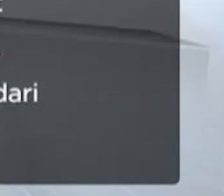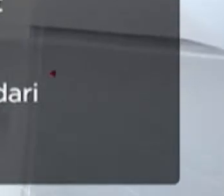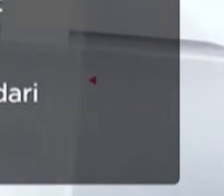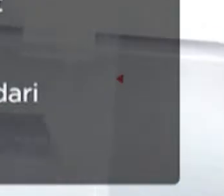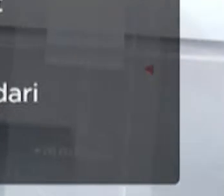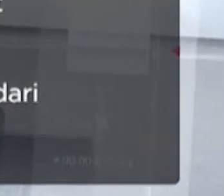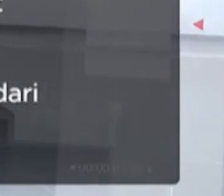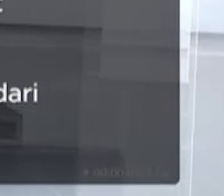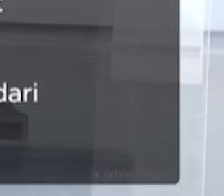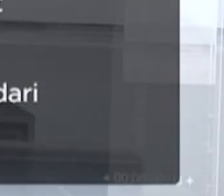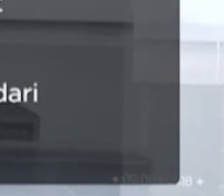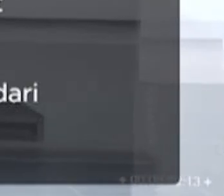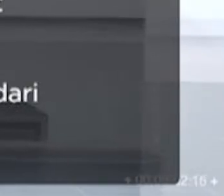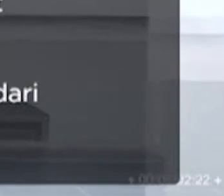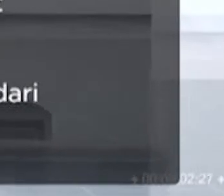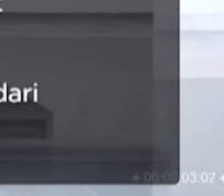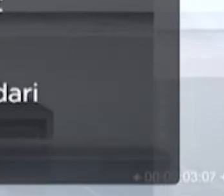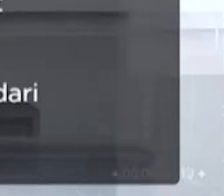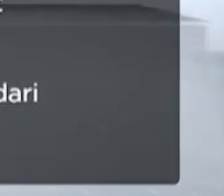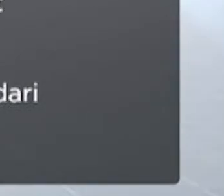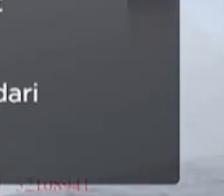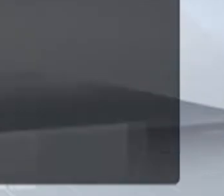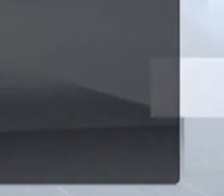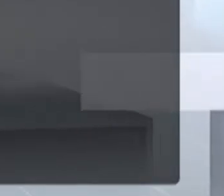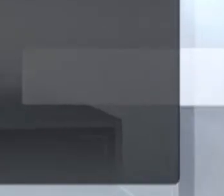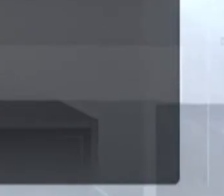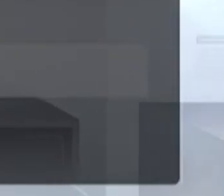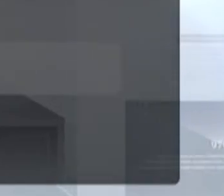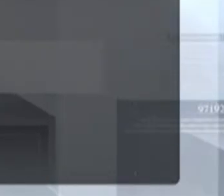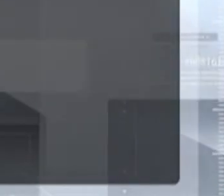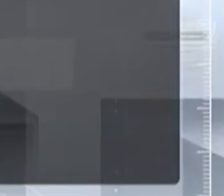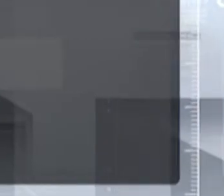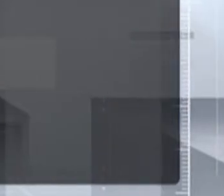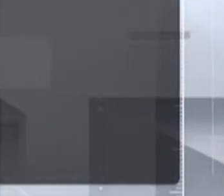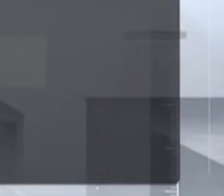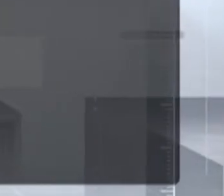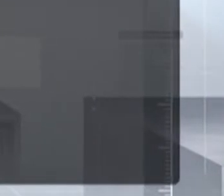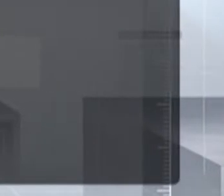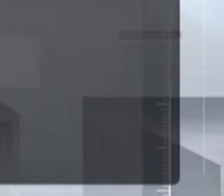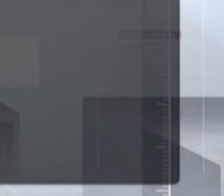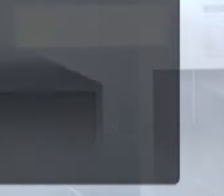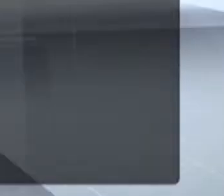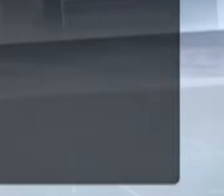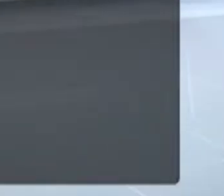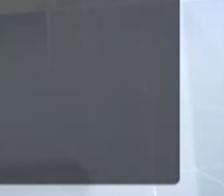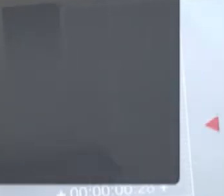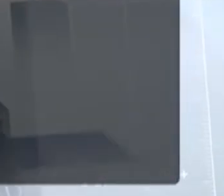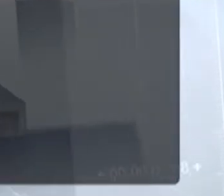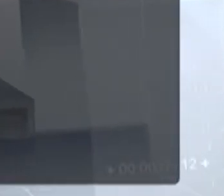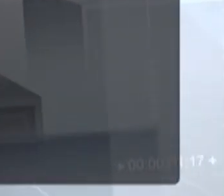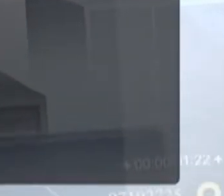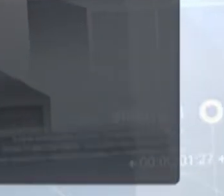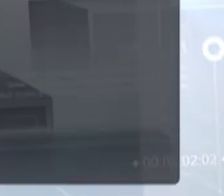terhadap penyampaian materi debat dari setiap pasangan calon. Seluruh audiens dilarang mengganggu jalannya debat.